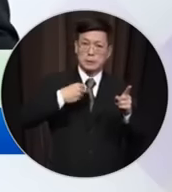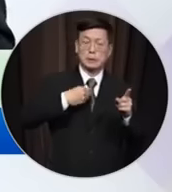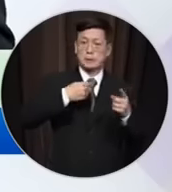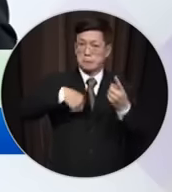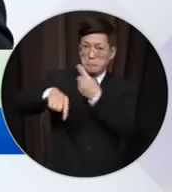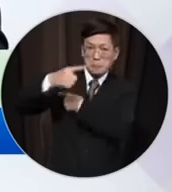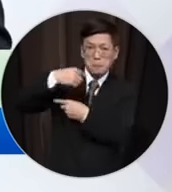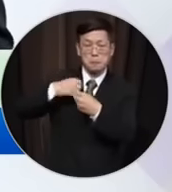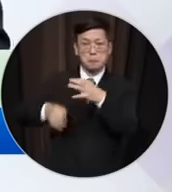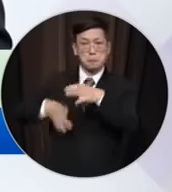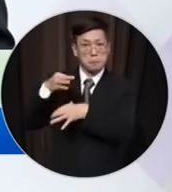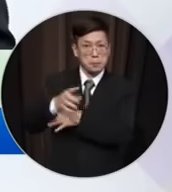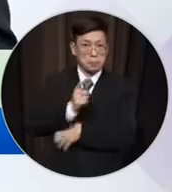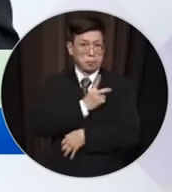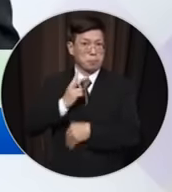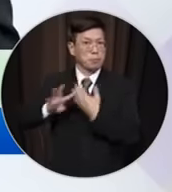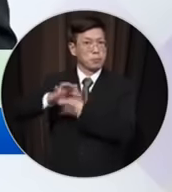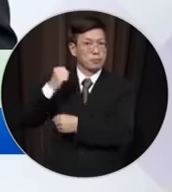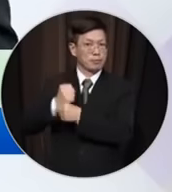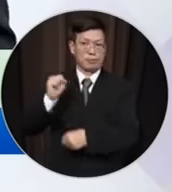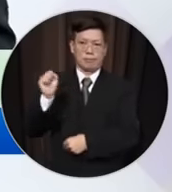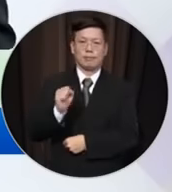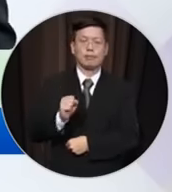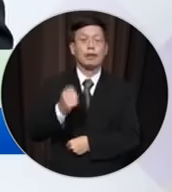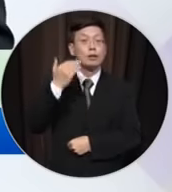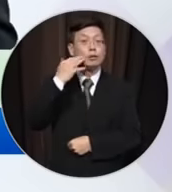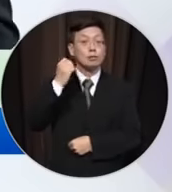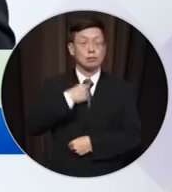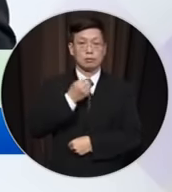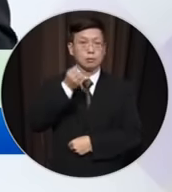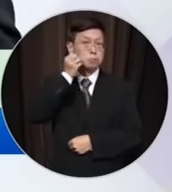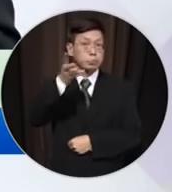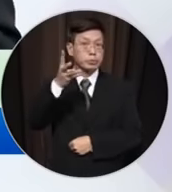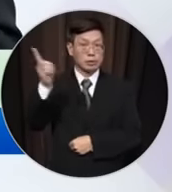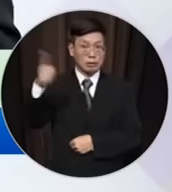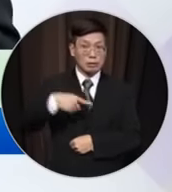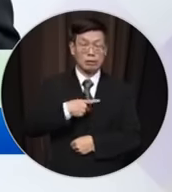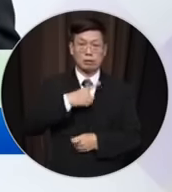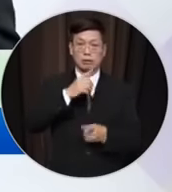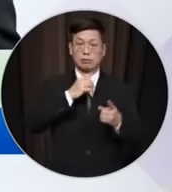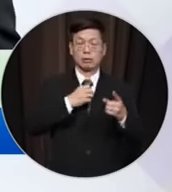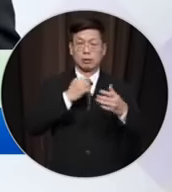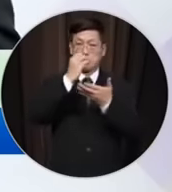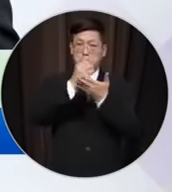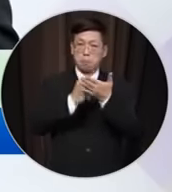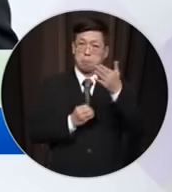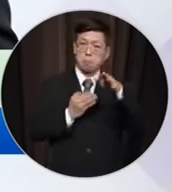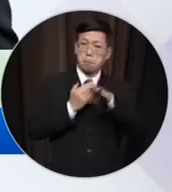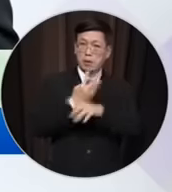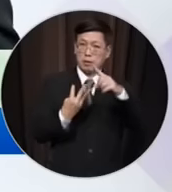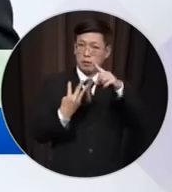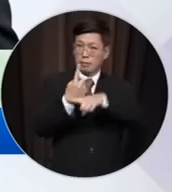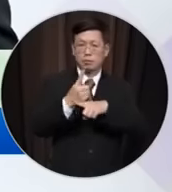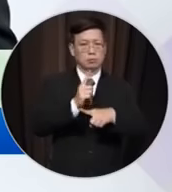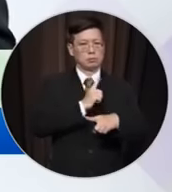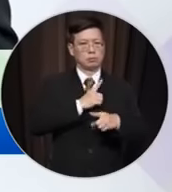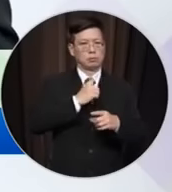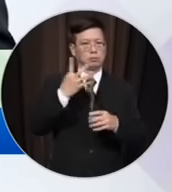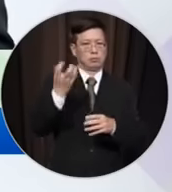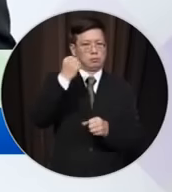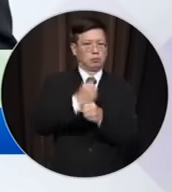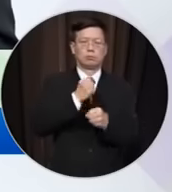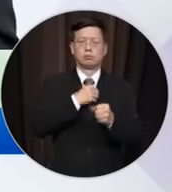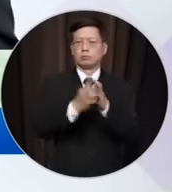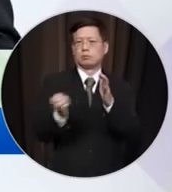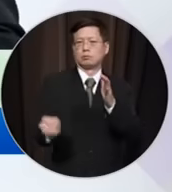营、投资、兼职行为？如果连续三个月出席率未达三分之二者，其职权自动终止，